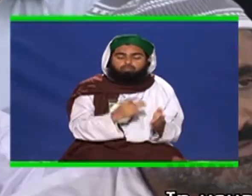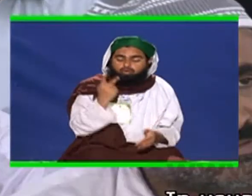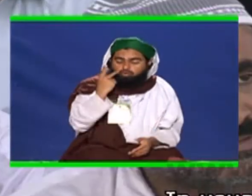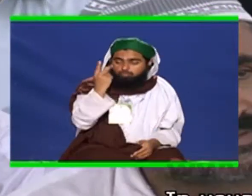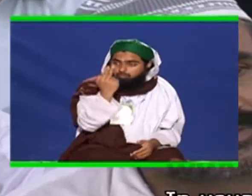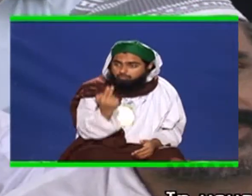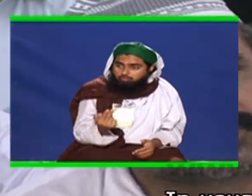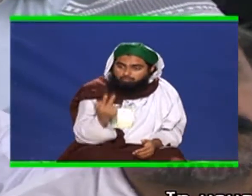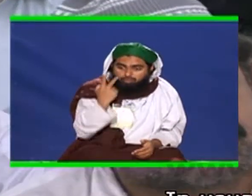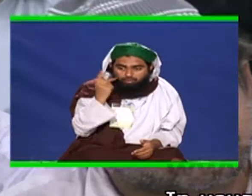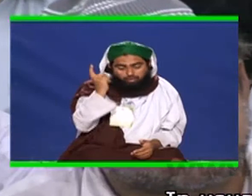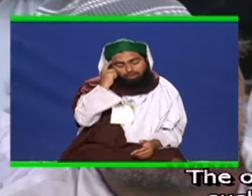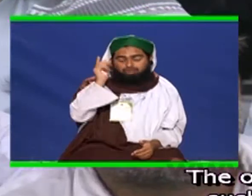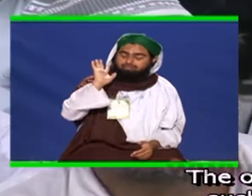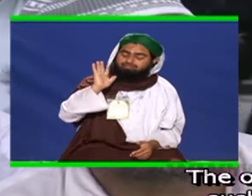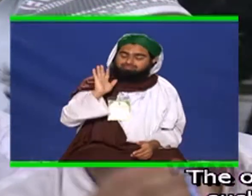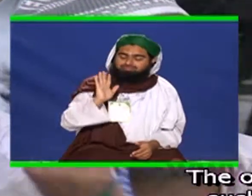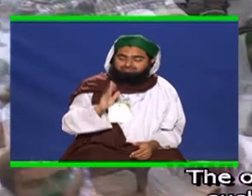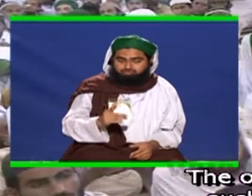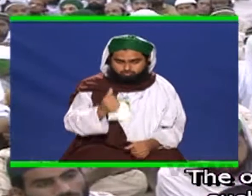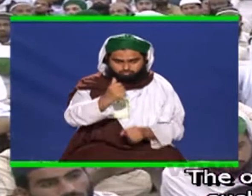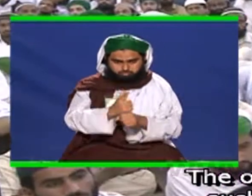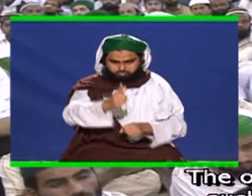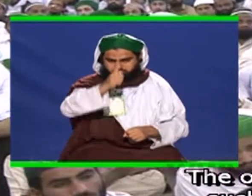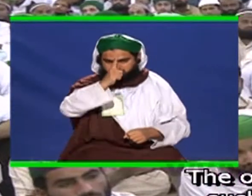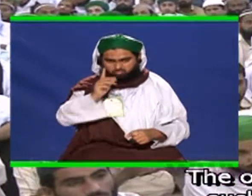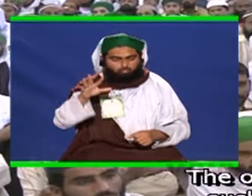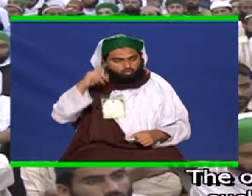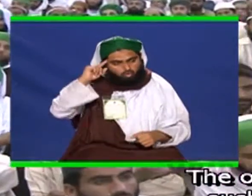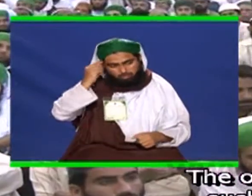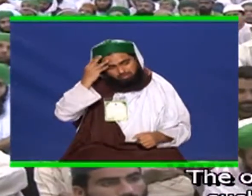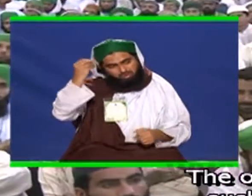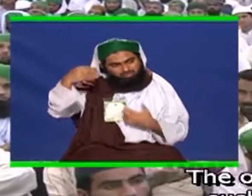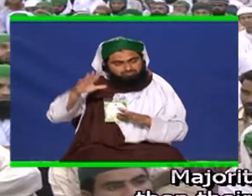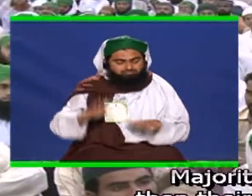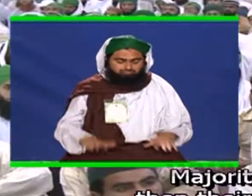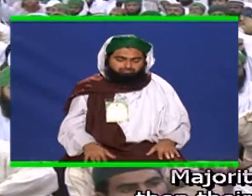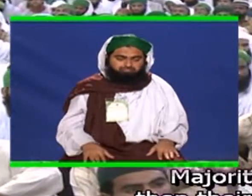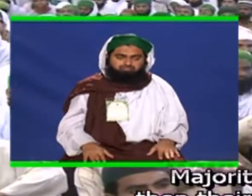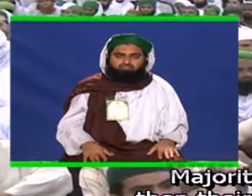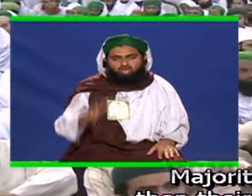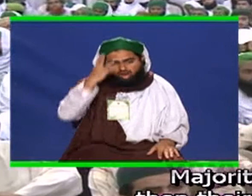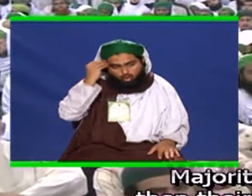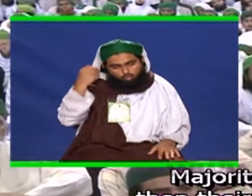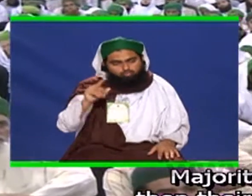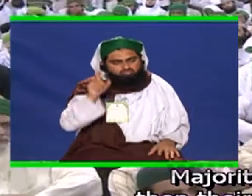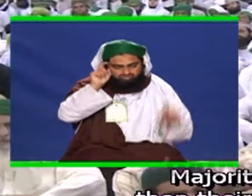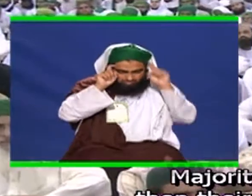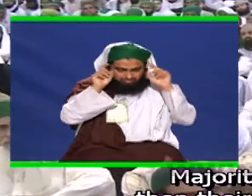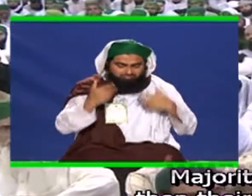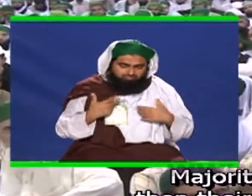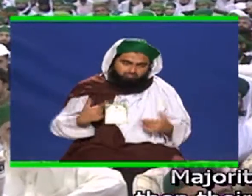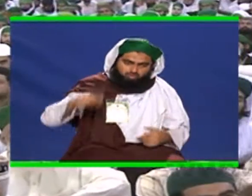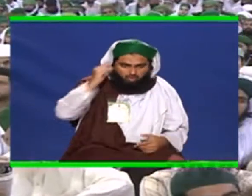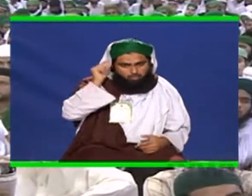یہ بادشاہ لوگ مخ مافی ہوتے ہیں, جن کے پاس کرسیاں آتی ہیں نا, کرسی والے مخ مافی ہو جاتے ہیں. اکثر وہ سب بھول جاتے ہیں, ان میں اتنی عقل